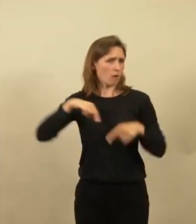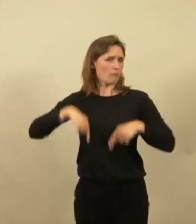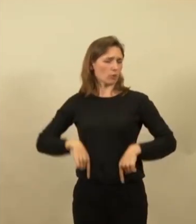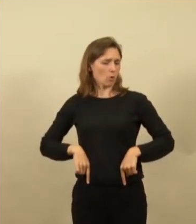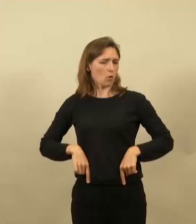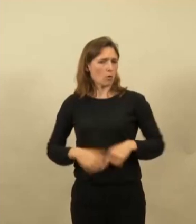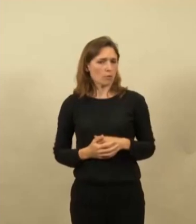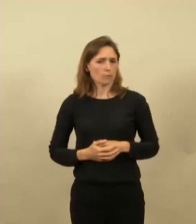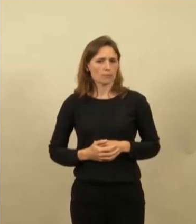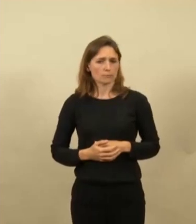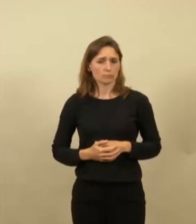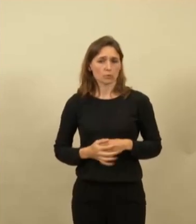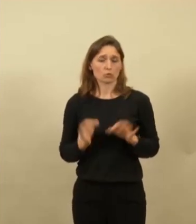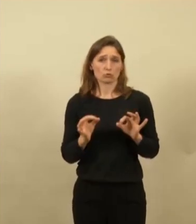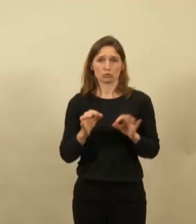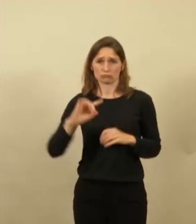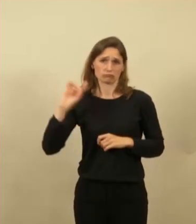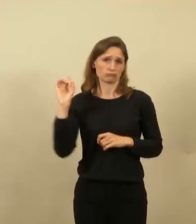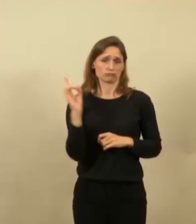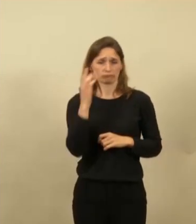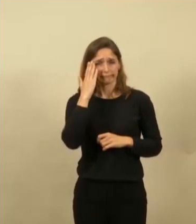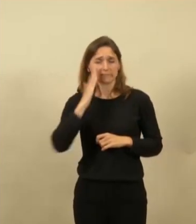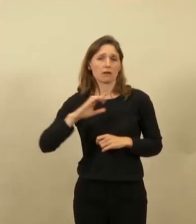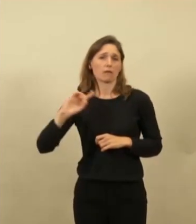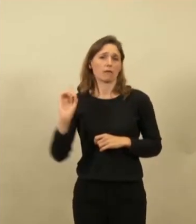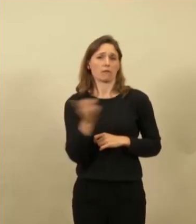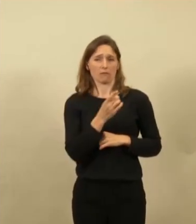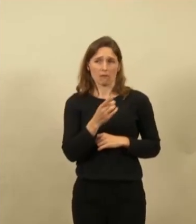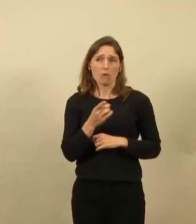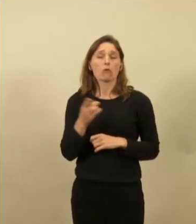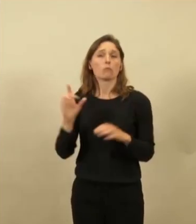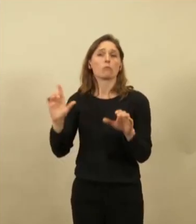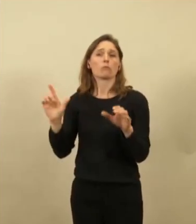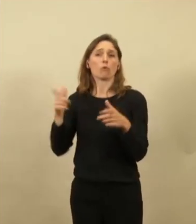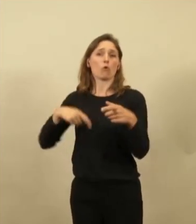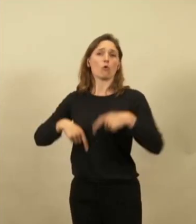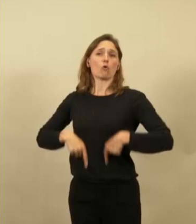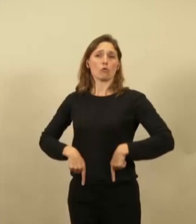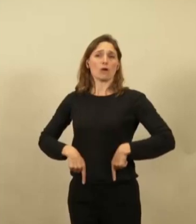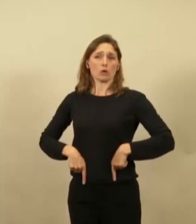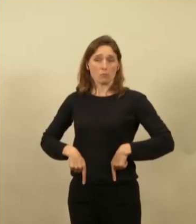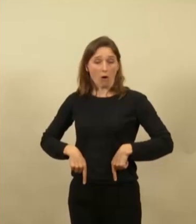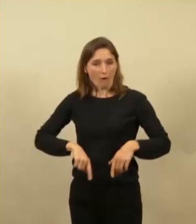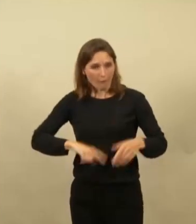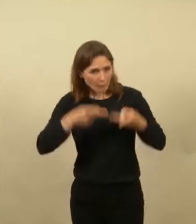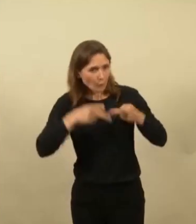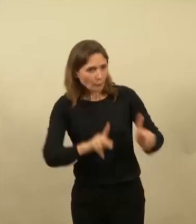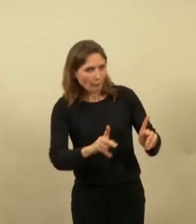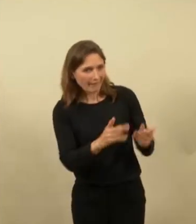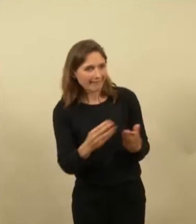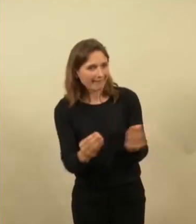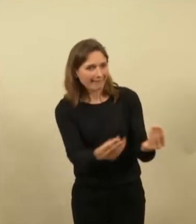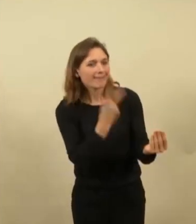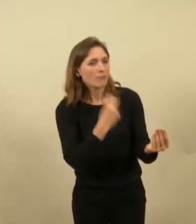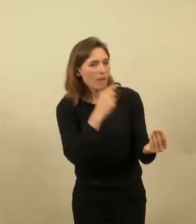qui comme chacun sait et lui par contre fort peu attaché à la capacité des citoyens à contrôler l'activité des élus et à même plutôt tendance à se passer